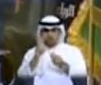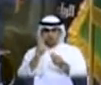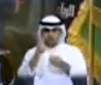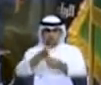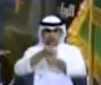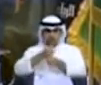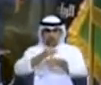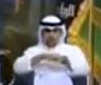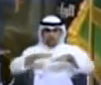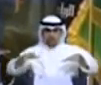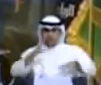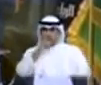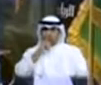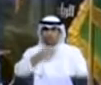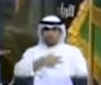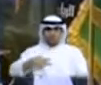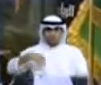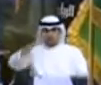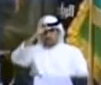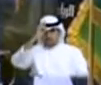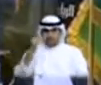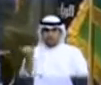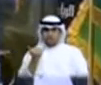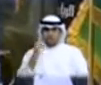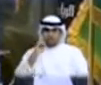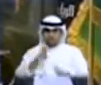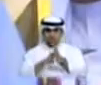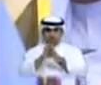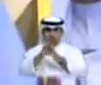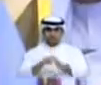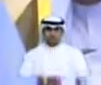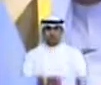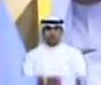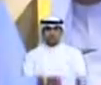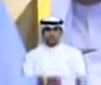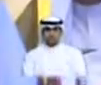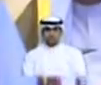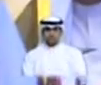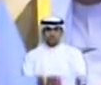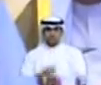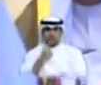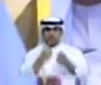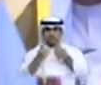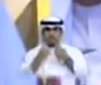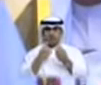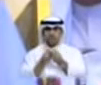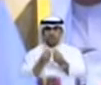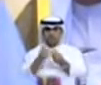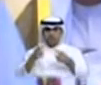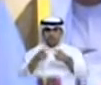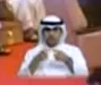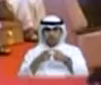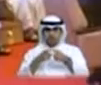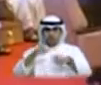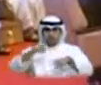والحفاظ على استقرارها وصيانة مكتسباتها وإنجازاتها التنموية. ناقش الاجتماع العديد من القضايا